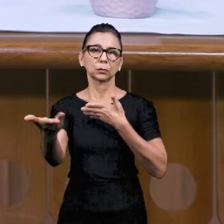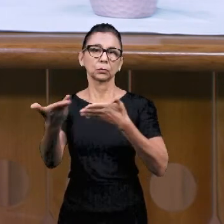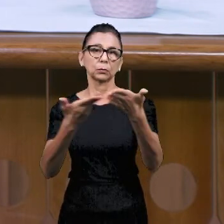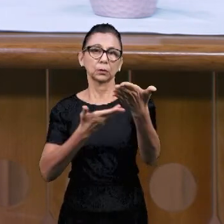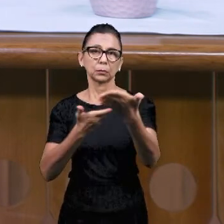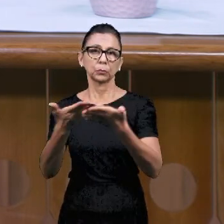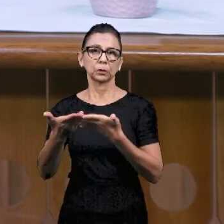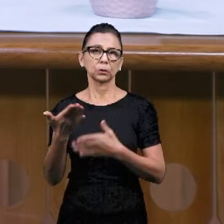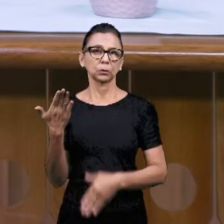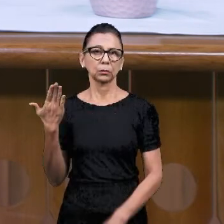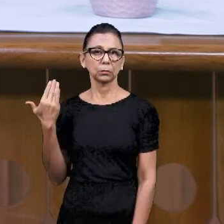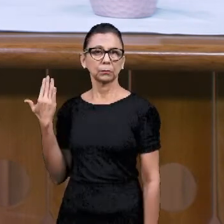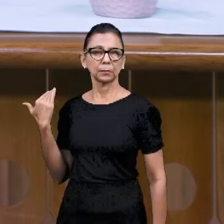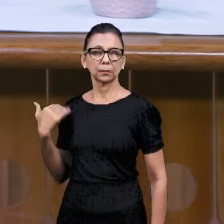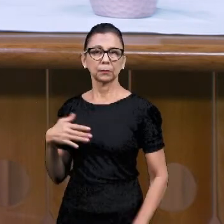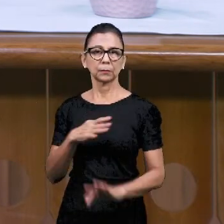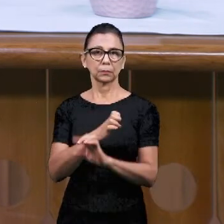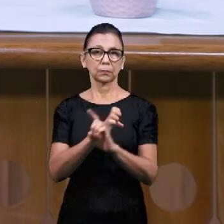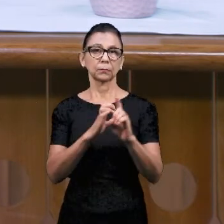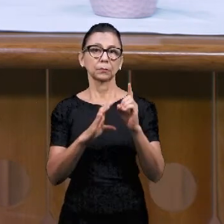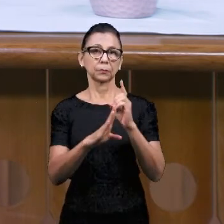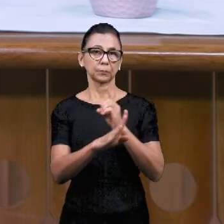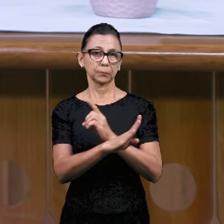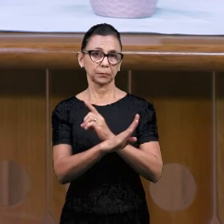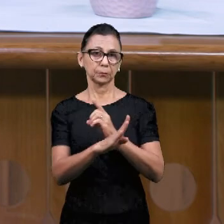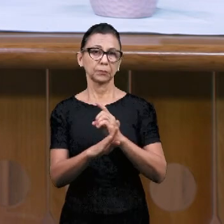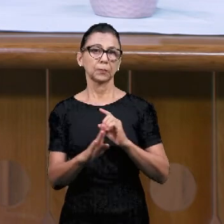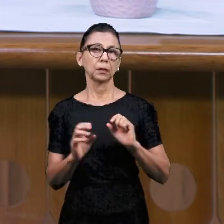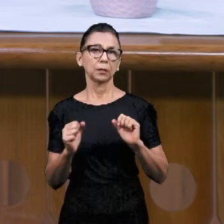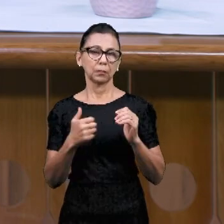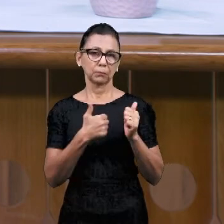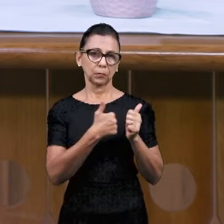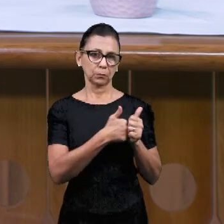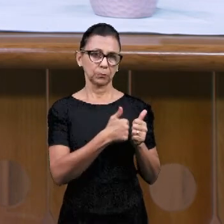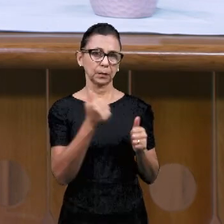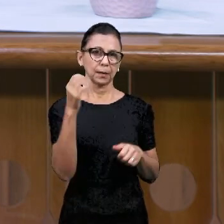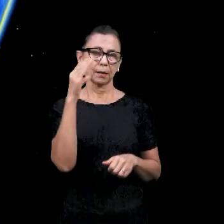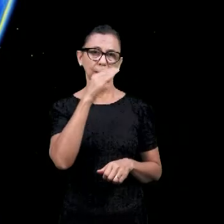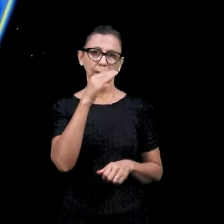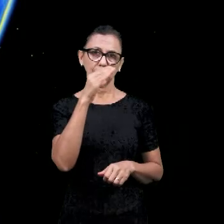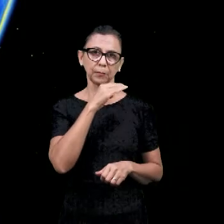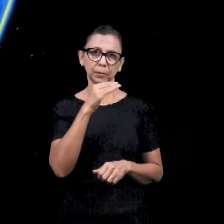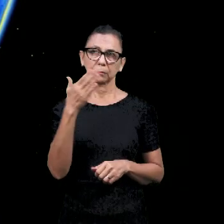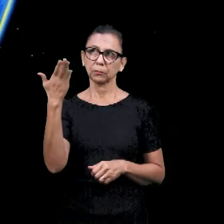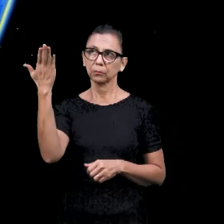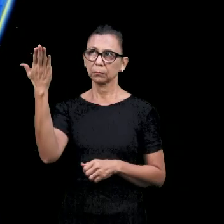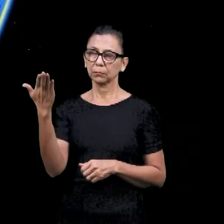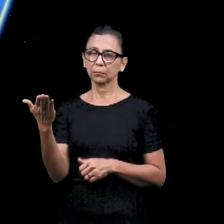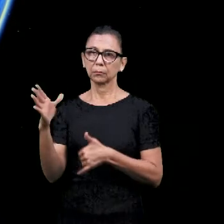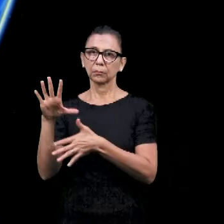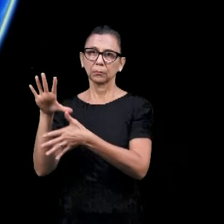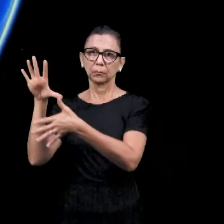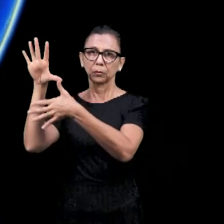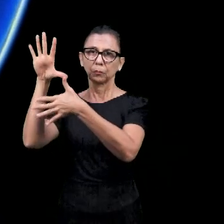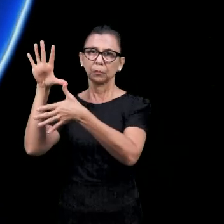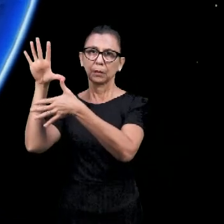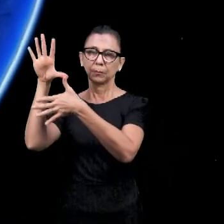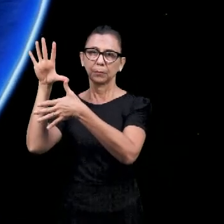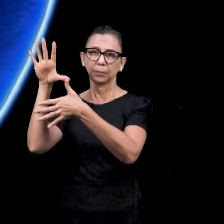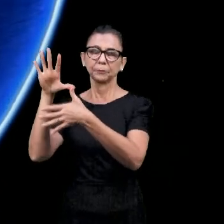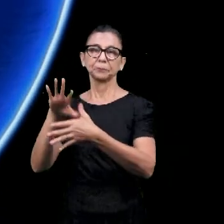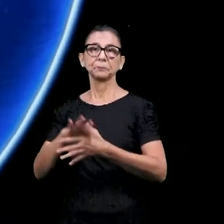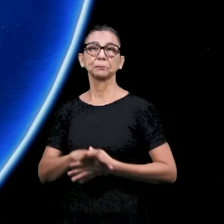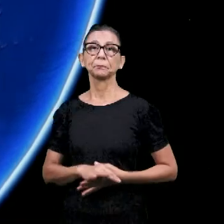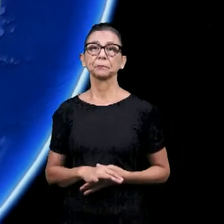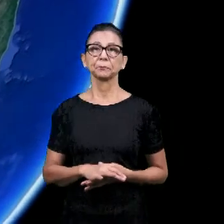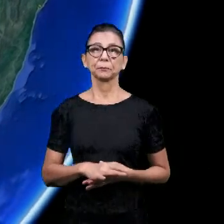contribution pour l'école biblique dominicale. Nous pouvons accompagner rapidement au plan, je vais vous montrer ici.